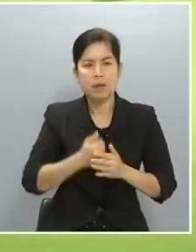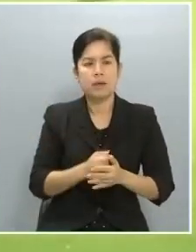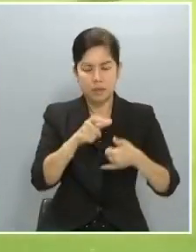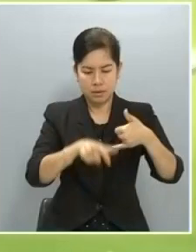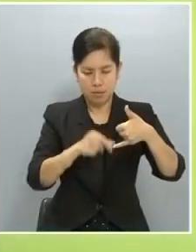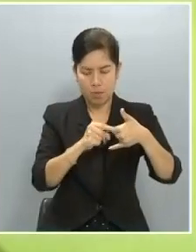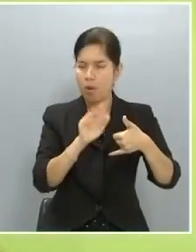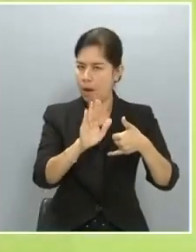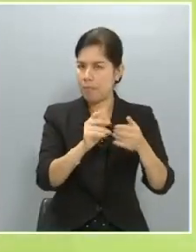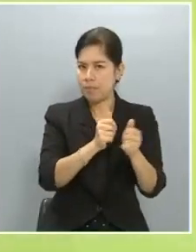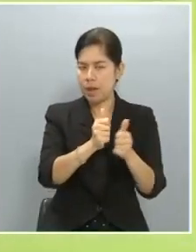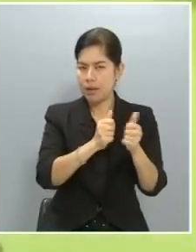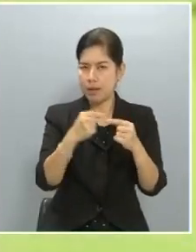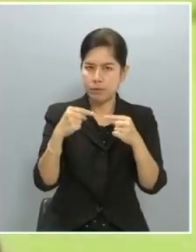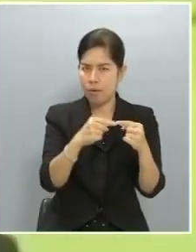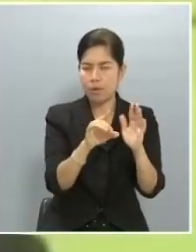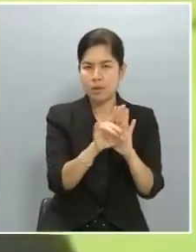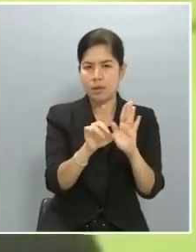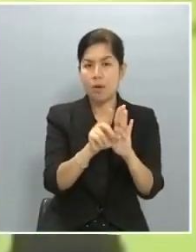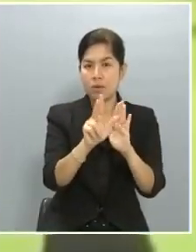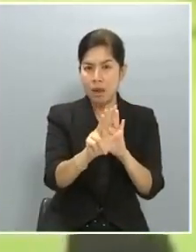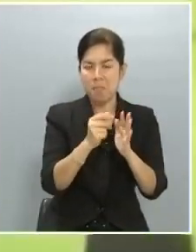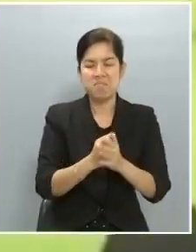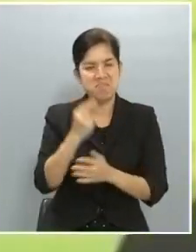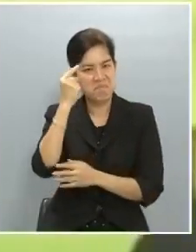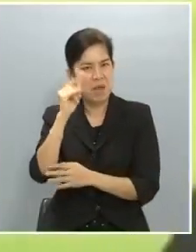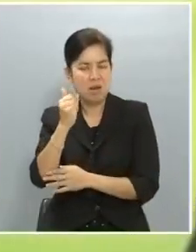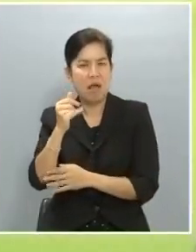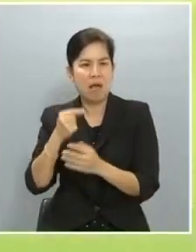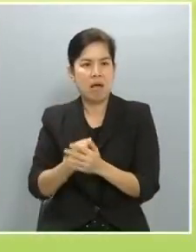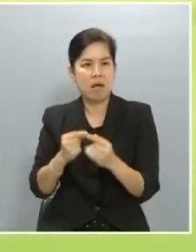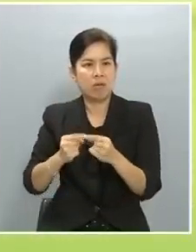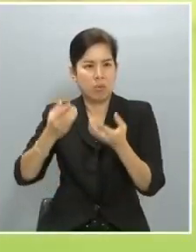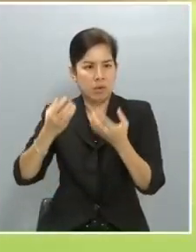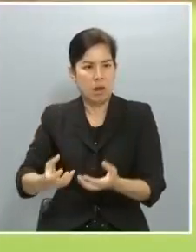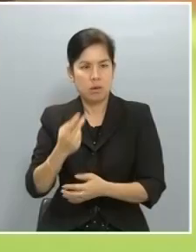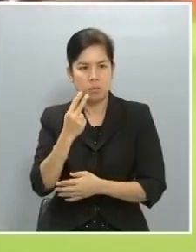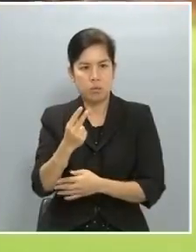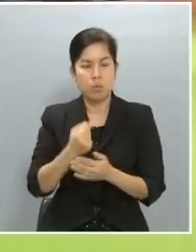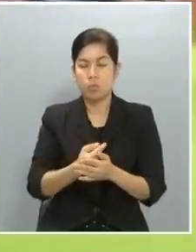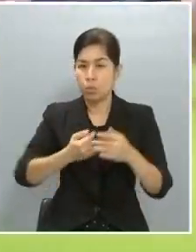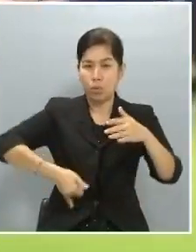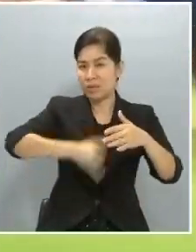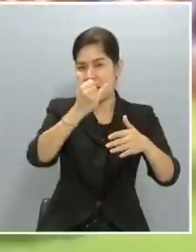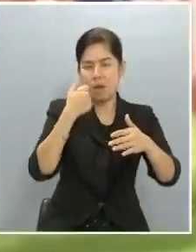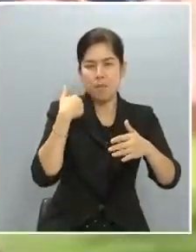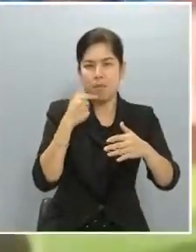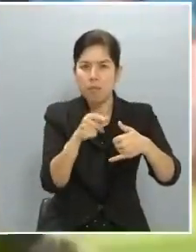ามลงแข่ง3นัดแล้วก็มีโอกาสจะโดนโทษหนักเลยนี่ครับไปเตะเขาอย่างนี้นะฮะเตะแฟนทีมตัวเองเนี่ย